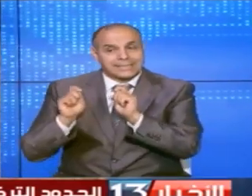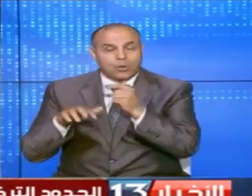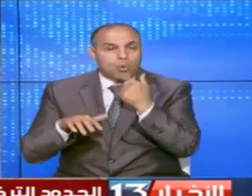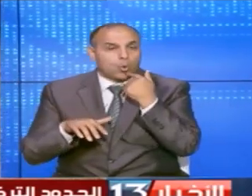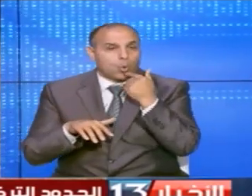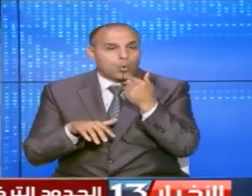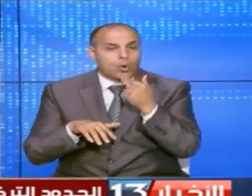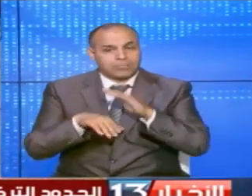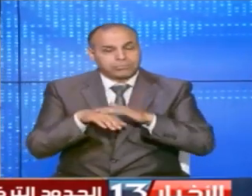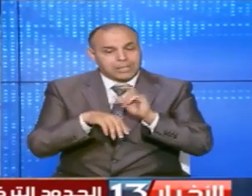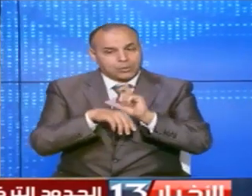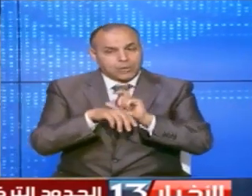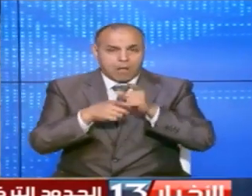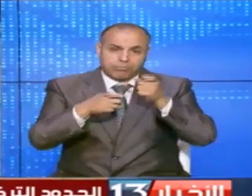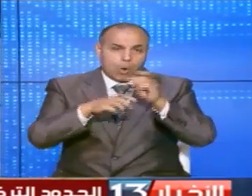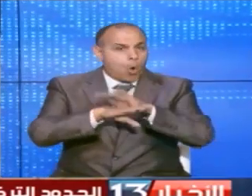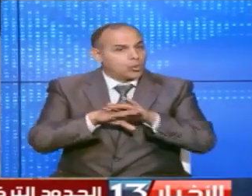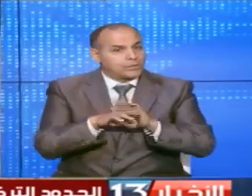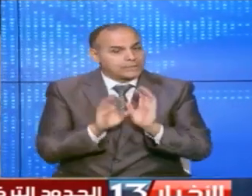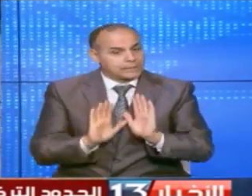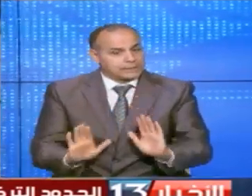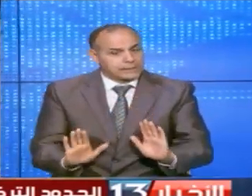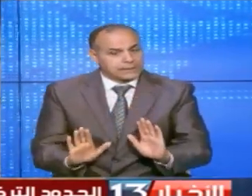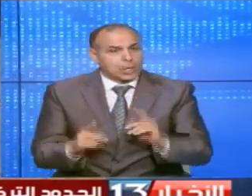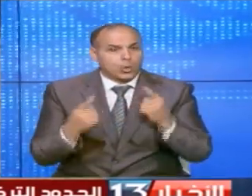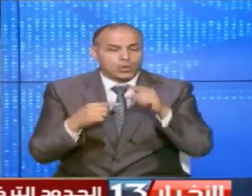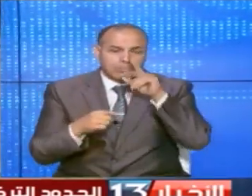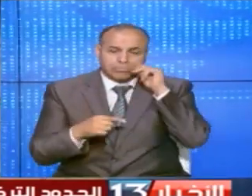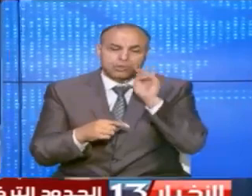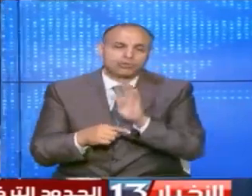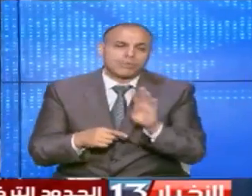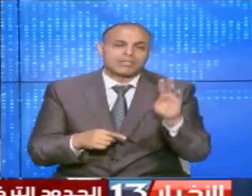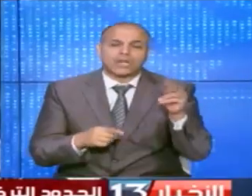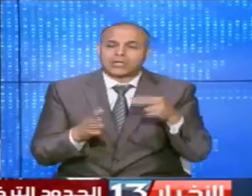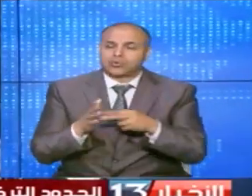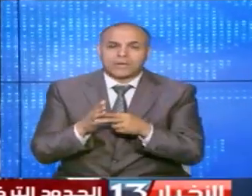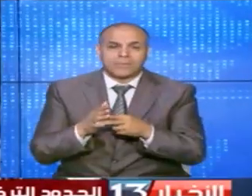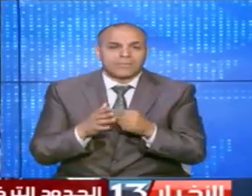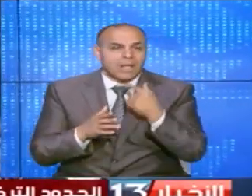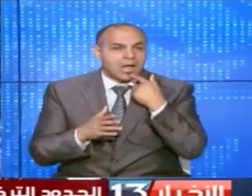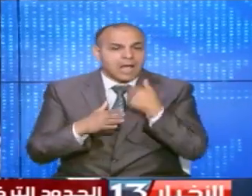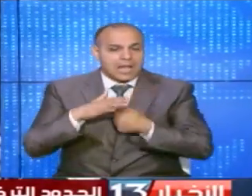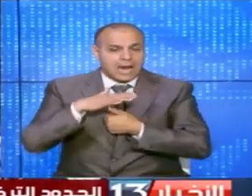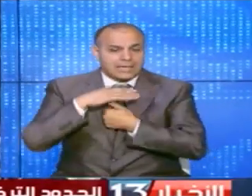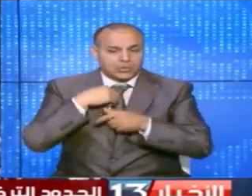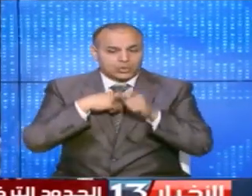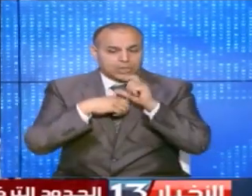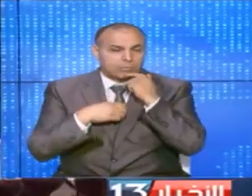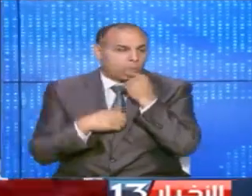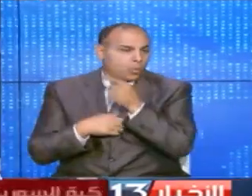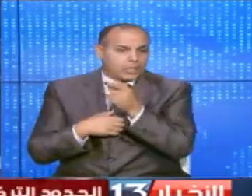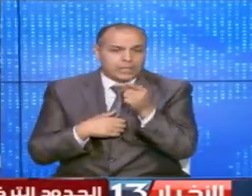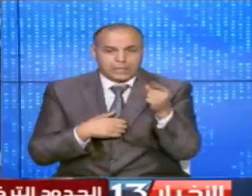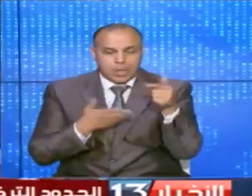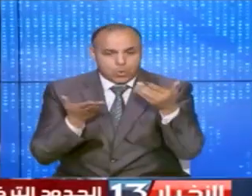لاقناع انقره بوقف العمليه العسكريه ضد الاكراد شمال شرق سوريا قال الرئيس التركي رجب طيب اردوغان اليوم ان